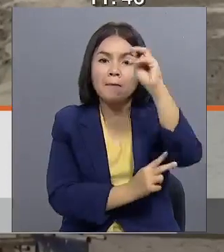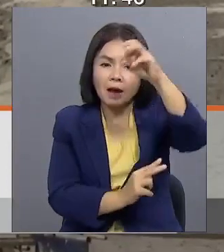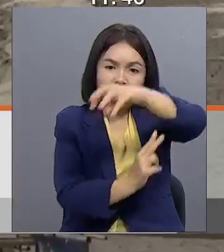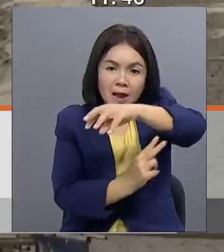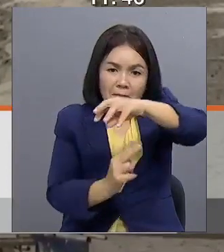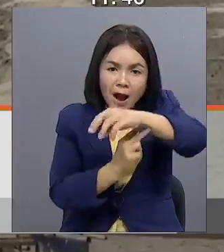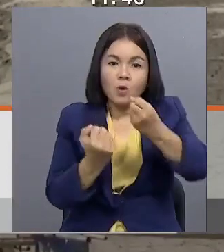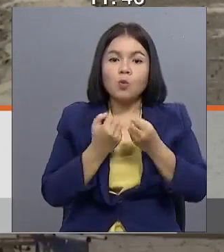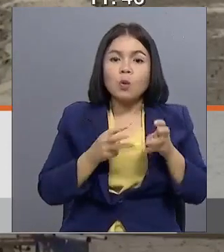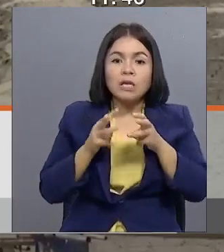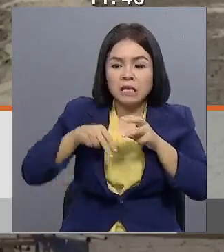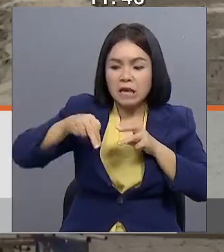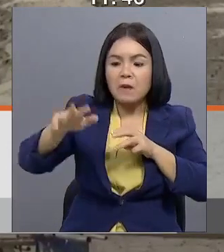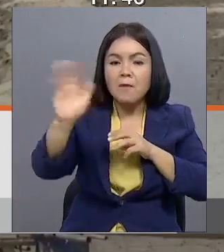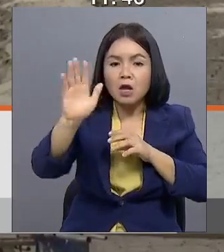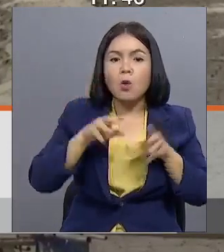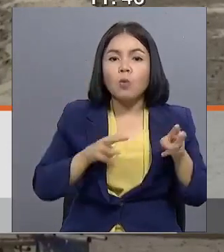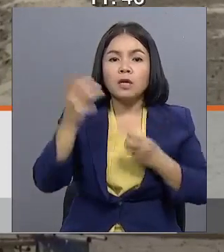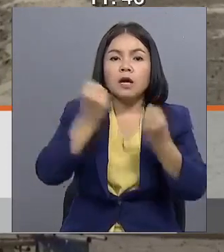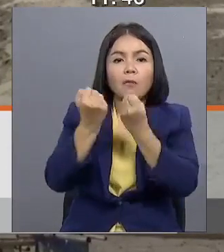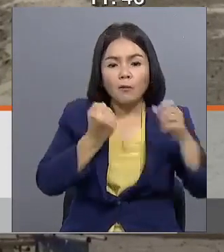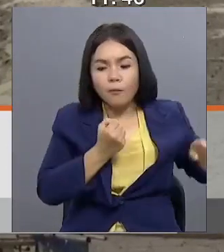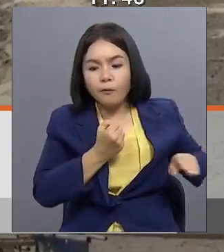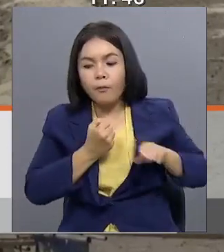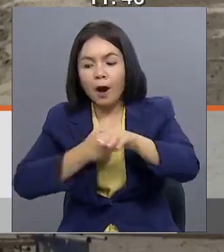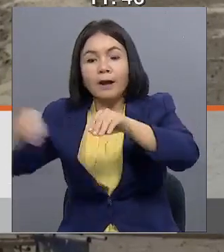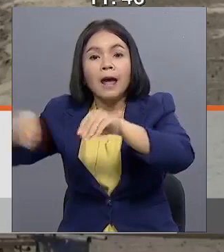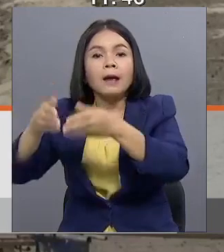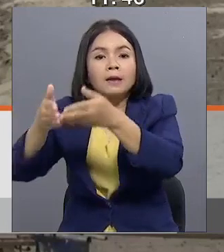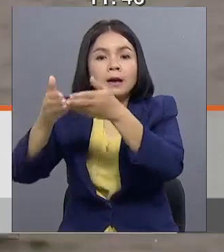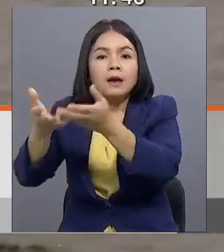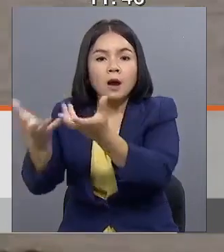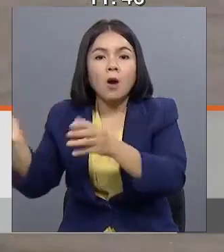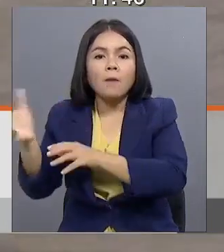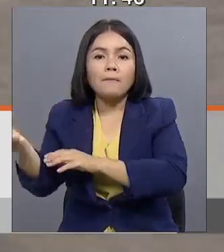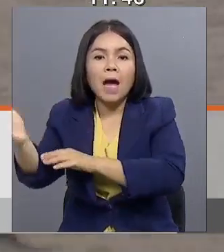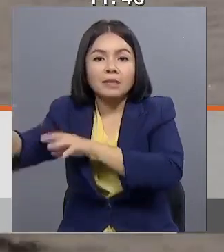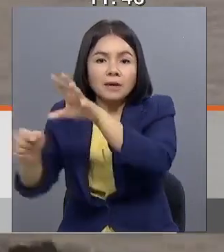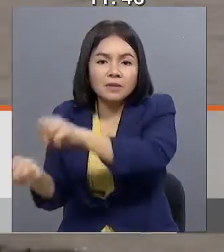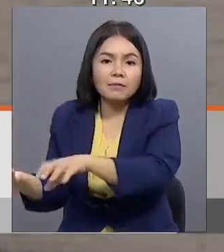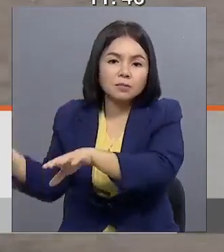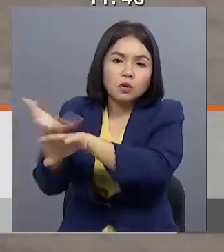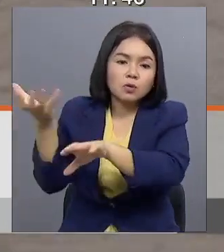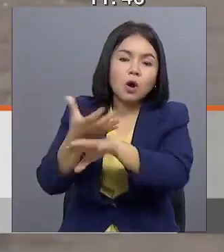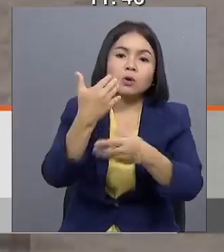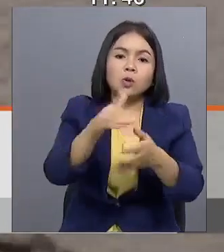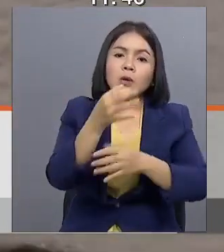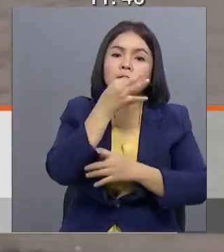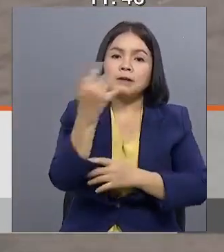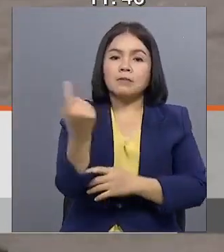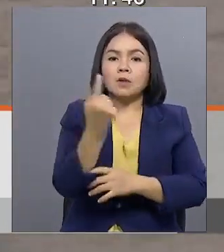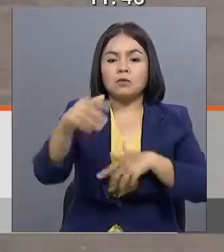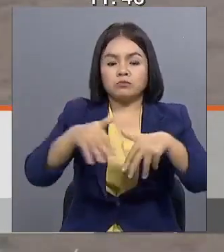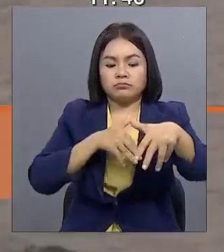เดินทางและให้ผู้ประกอบการรับซื้อปลามาถึงท่าเรือเพื่อสะดวกในการขนส่งเพราะอาชีพประมงเป็นอาชีพเดียวของชาวบ้านที่นี่ครับ